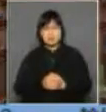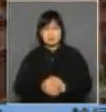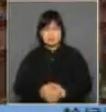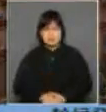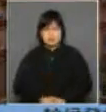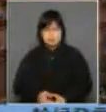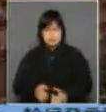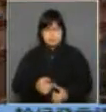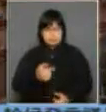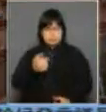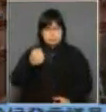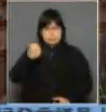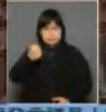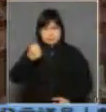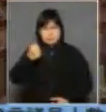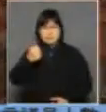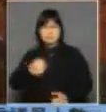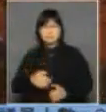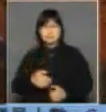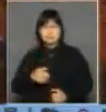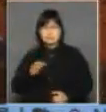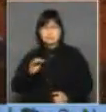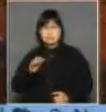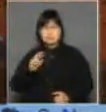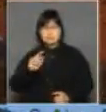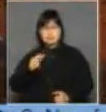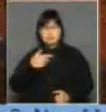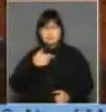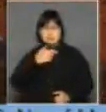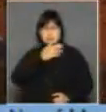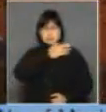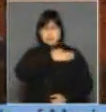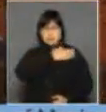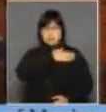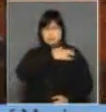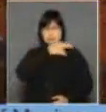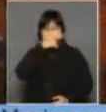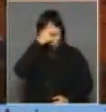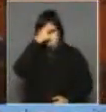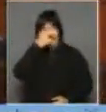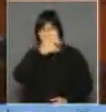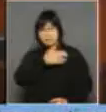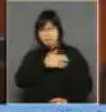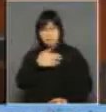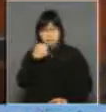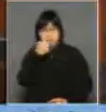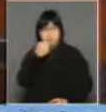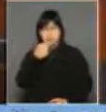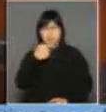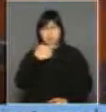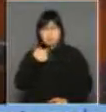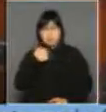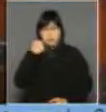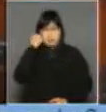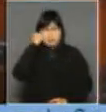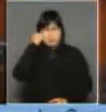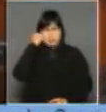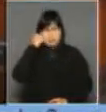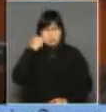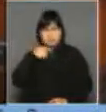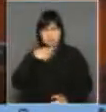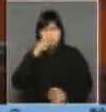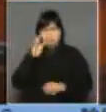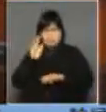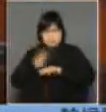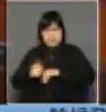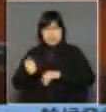主席，能夠成為問責官員呢，不簡單，必須是精英中的精